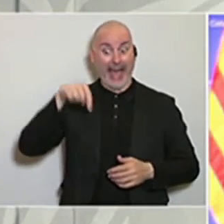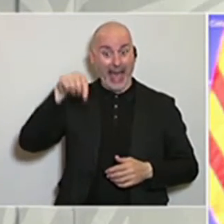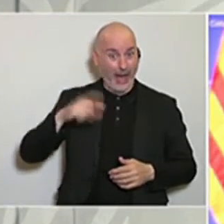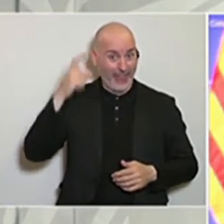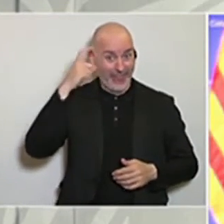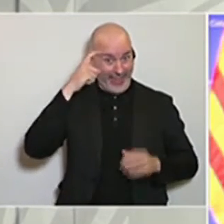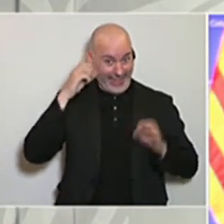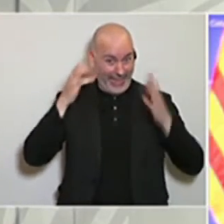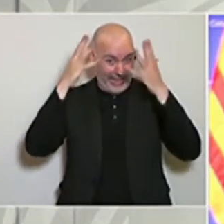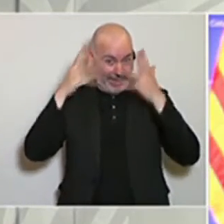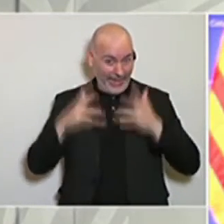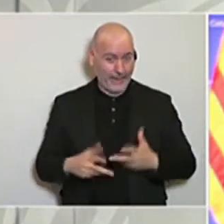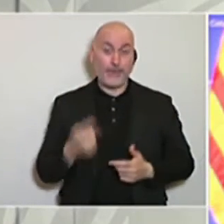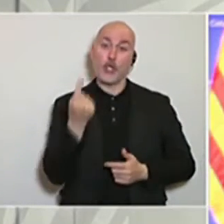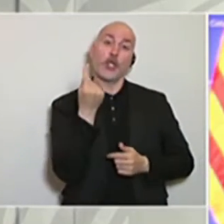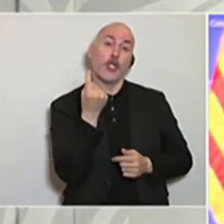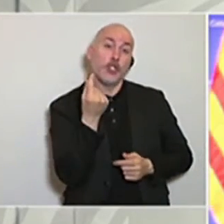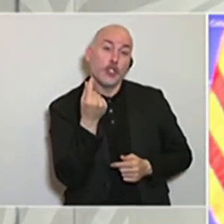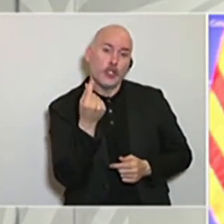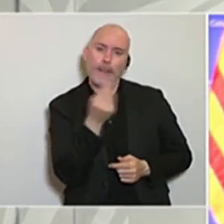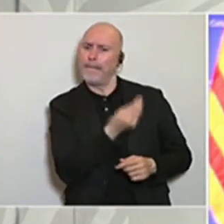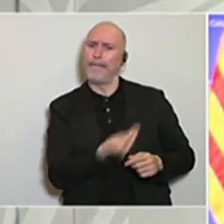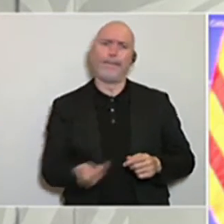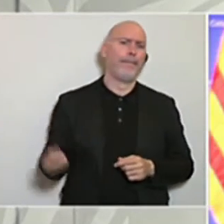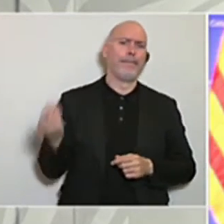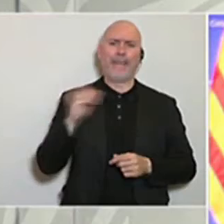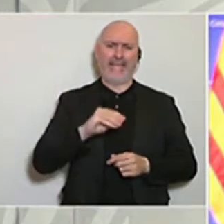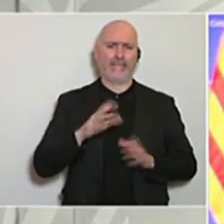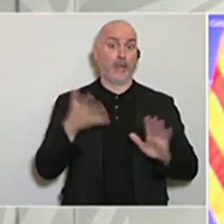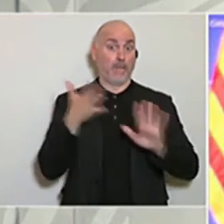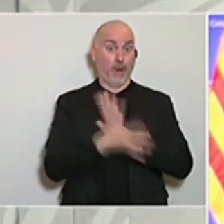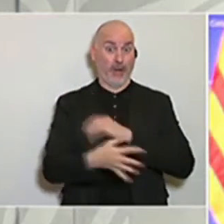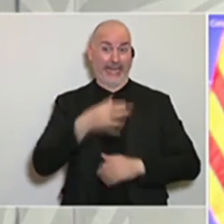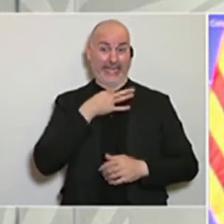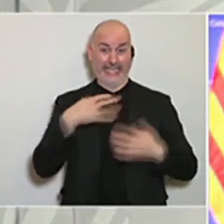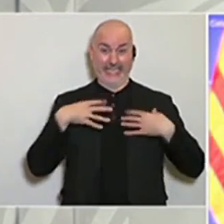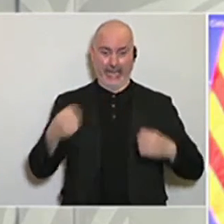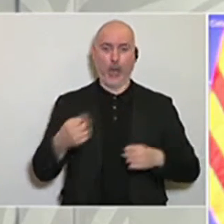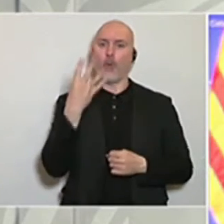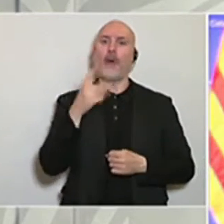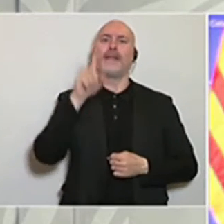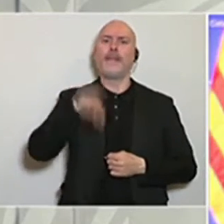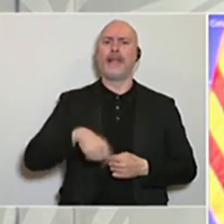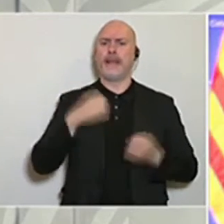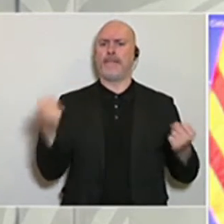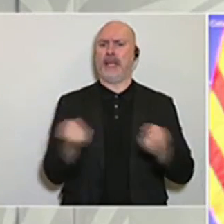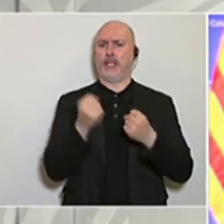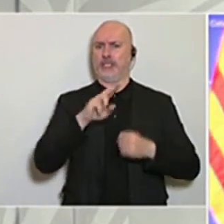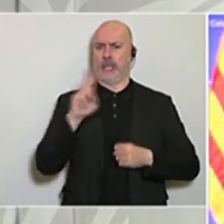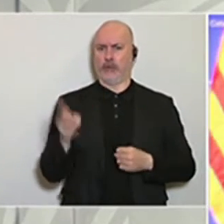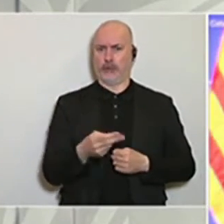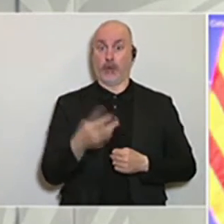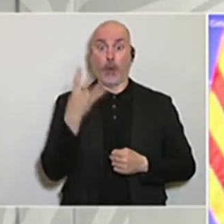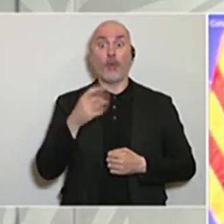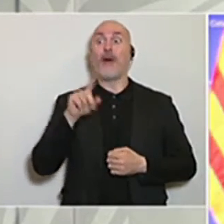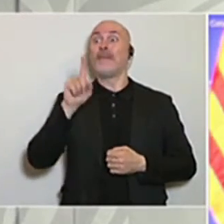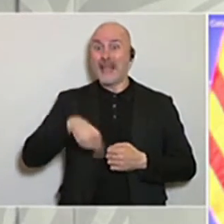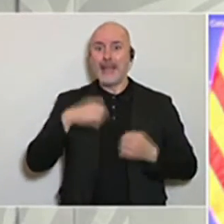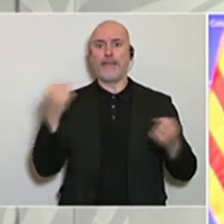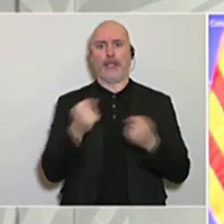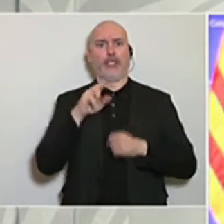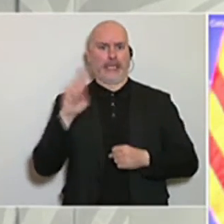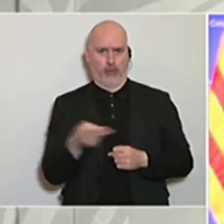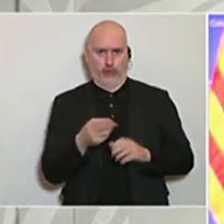que el cost sobrevingut d'aquesta crisi sanitària són uns 4.000 milions d'euros. 4.000 milions d'euros i, per tant, en